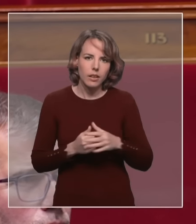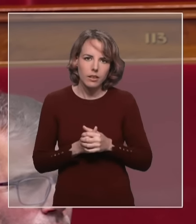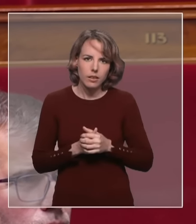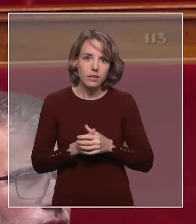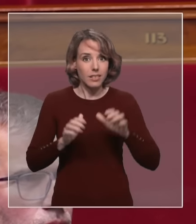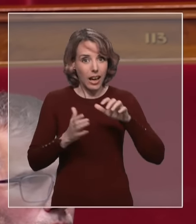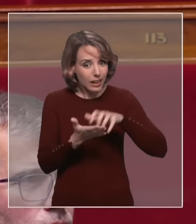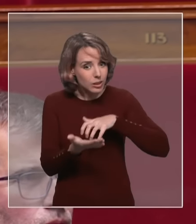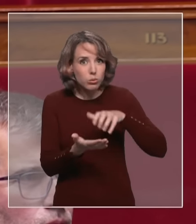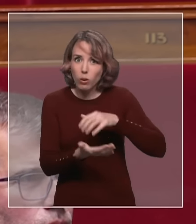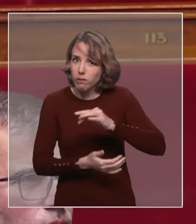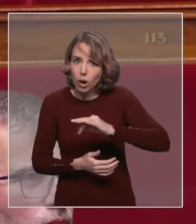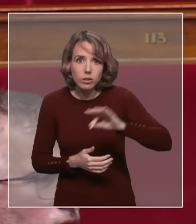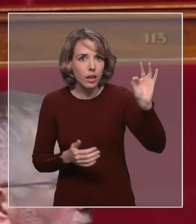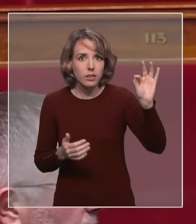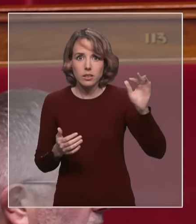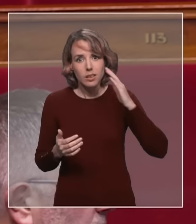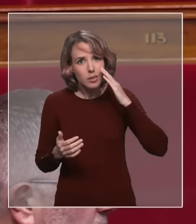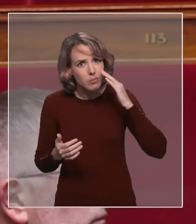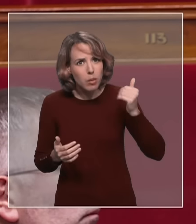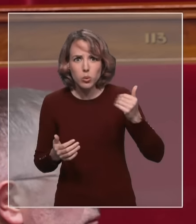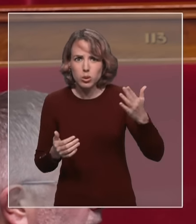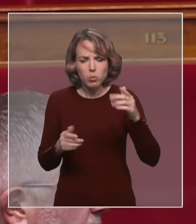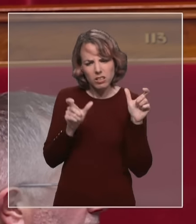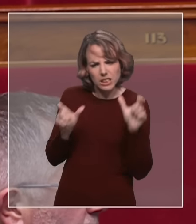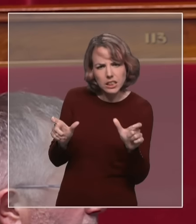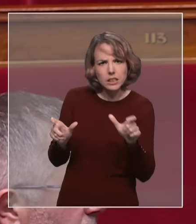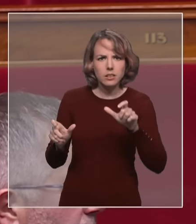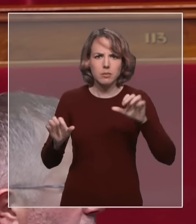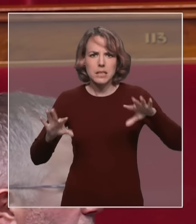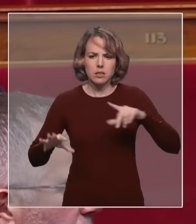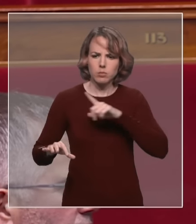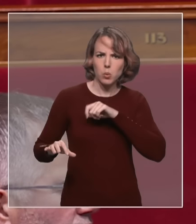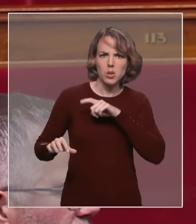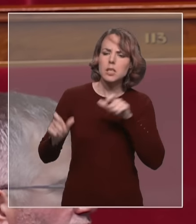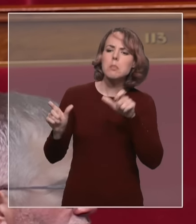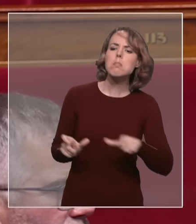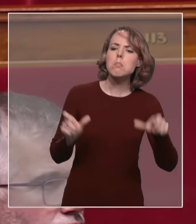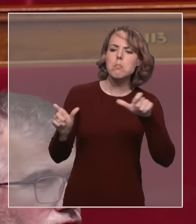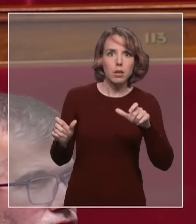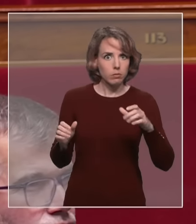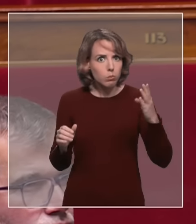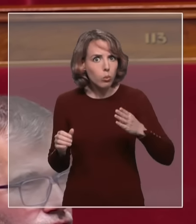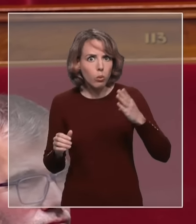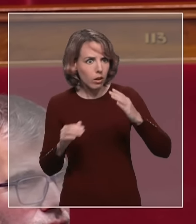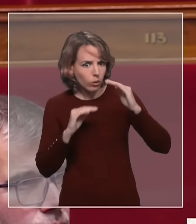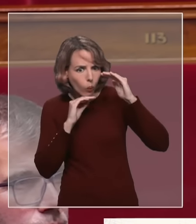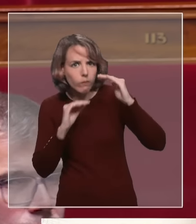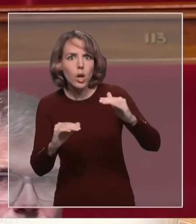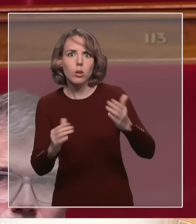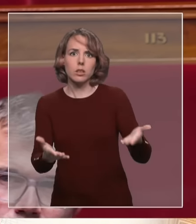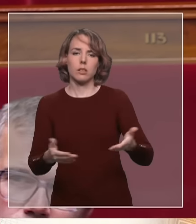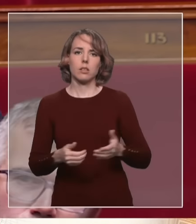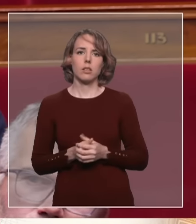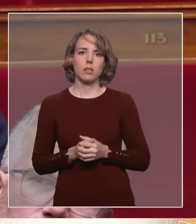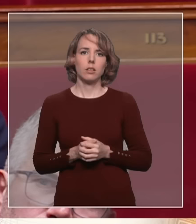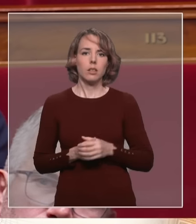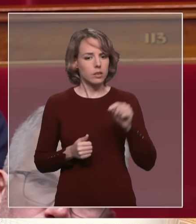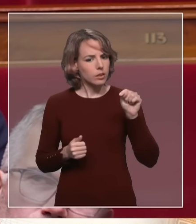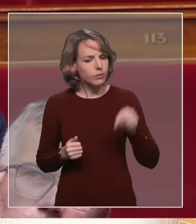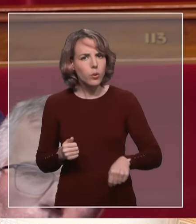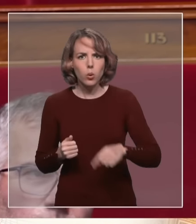L'agriculture française n'a pas besoin de flicage constant, mais d'une confiance retrouvée. Il est grand temps que la France se